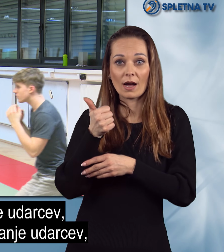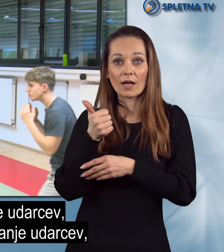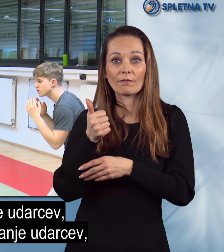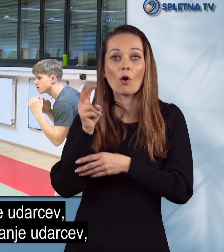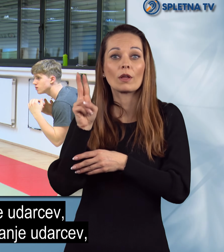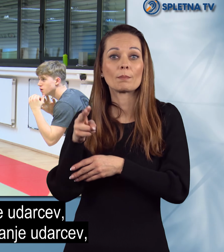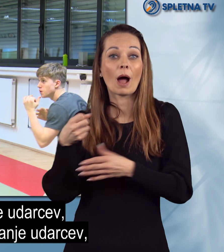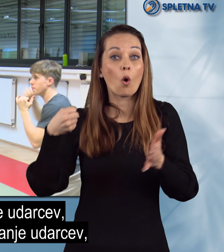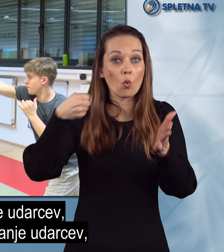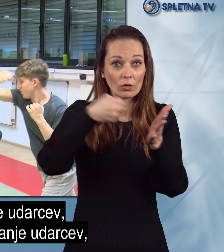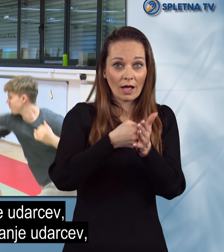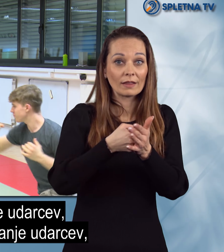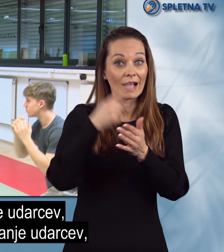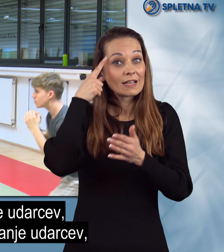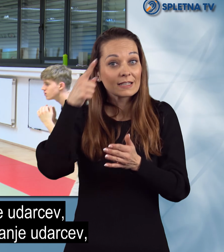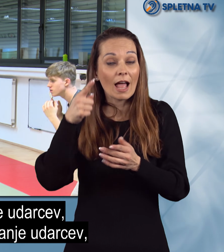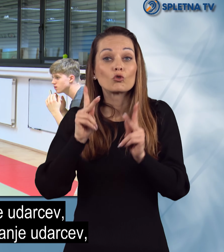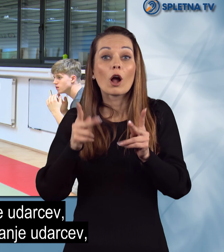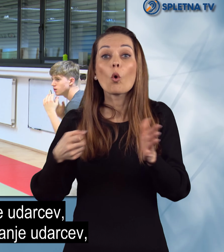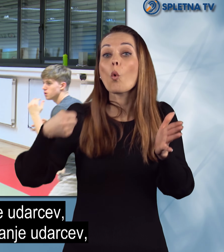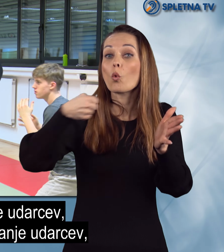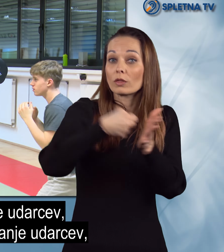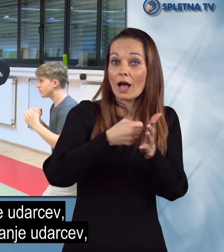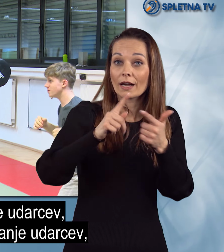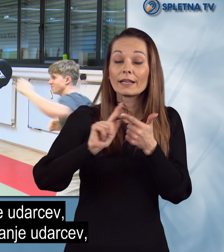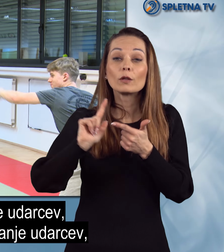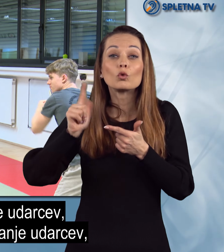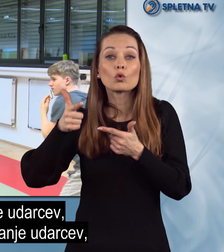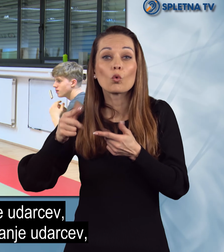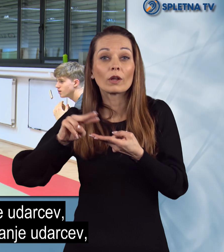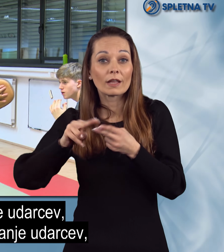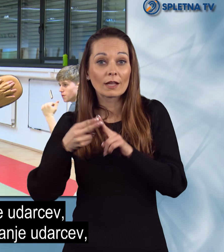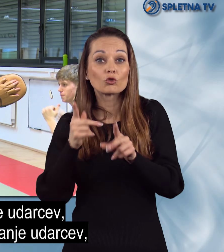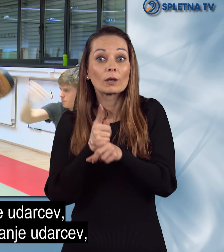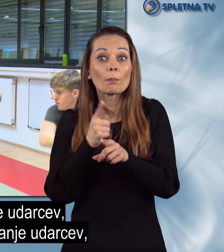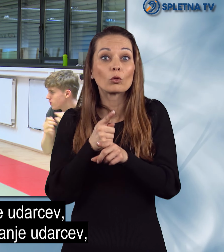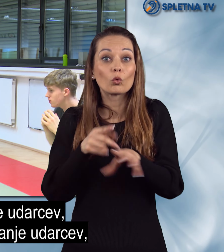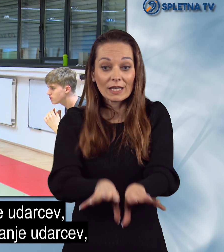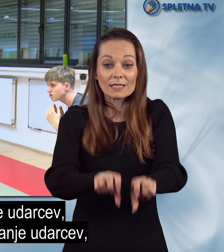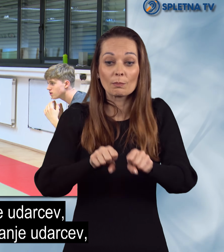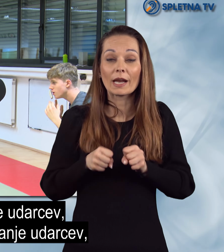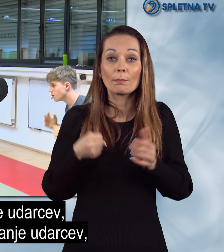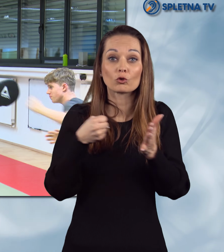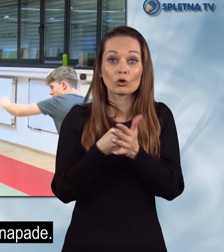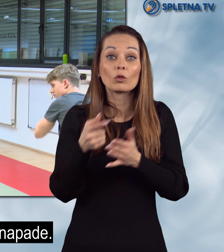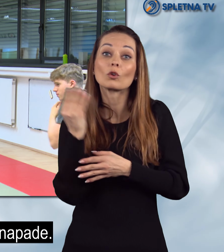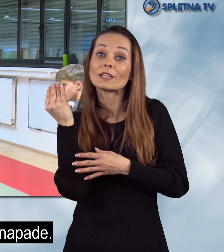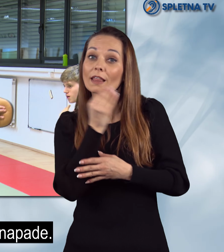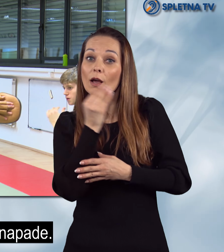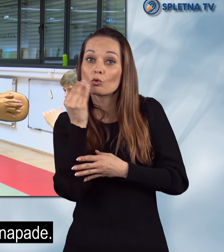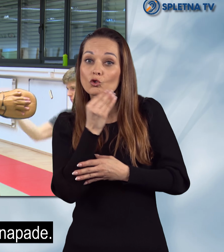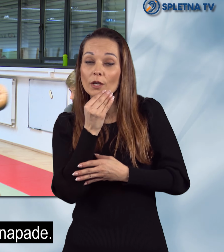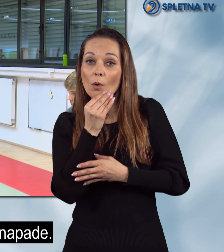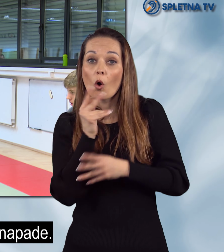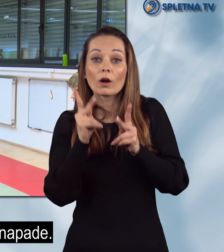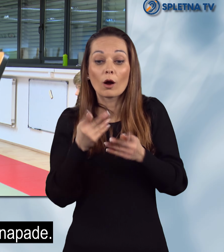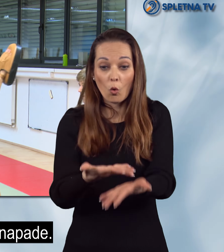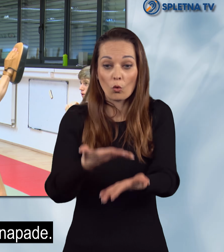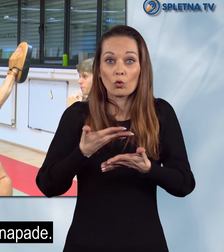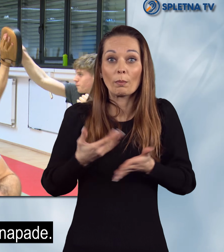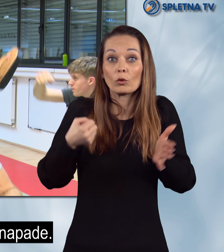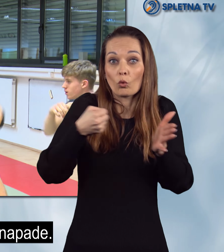je dajanje udarcev, se pravi, da ti znaš dajati udarce. Drugi trening je pa tudi sprejemanje udarcev, da se tudi tu naučimo. Se pravi, kako